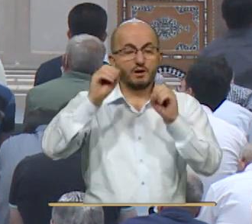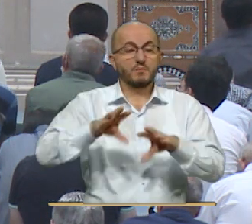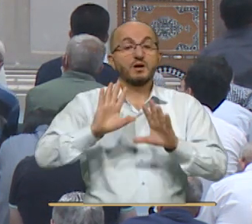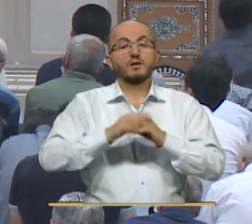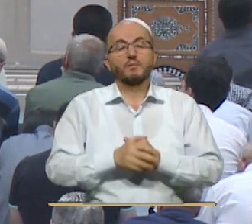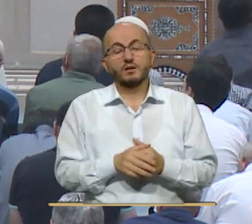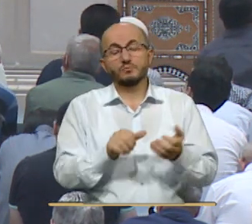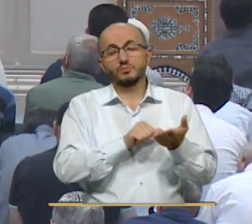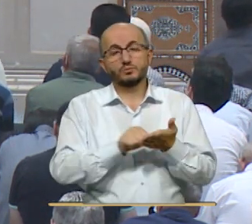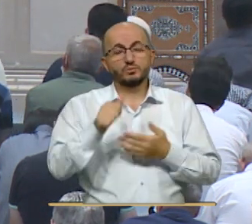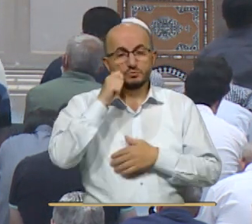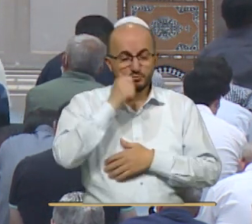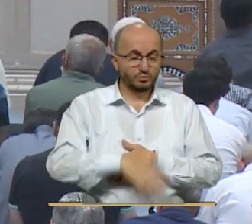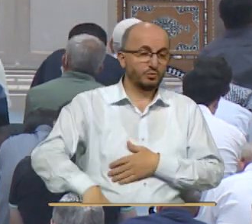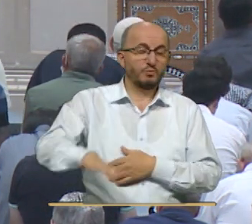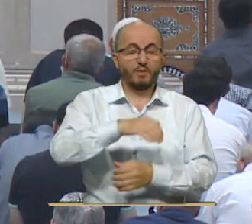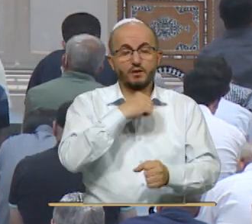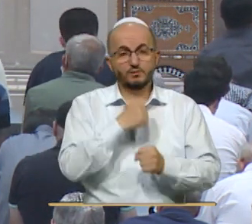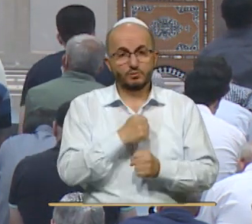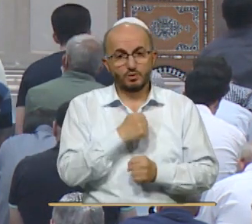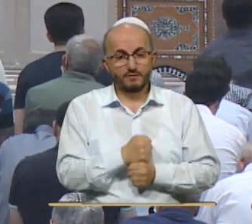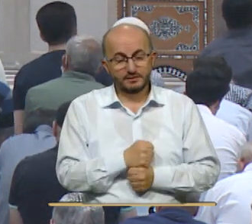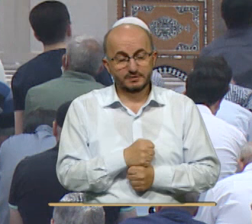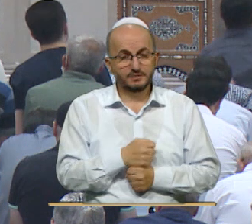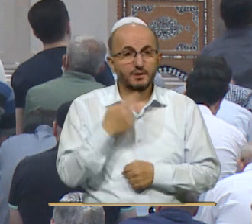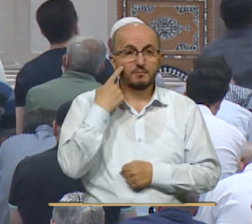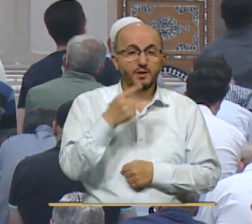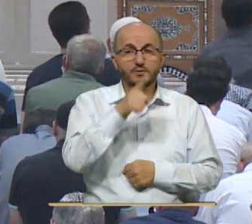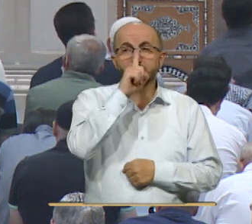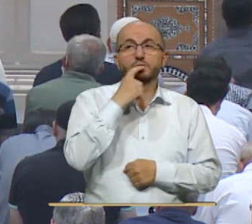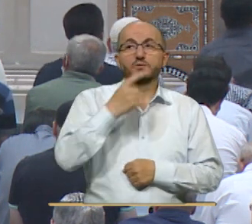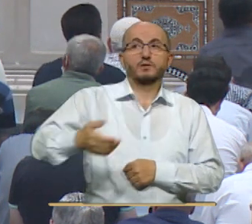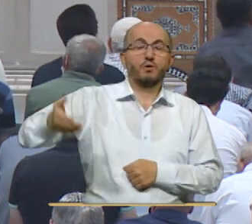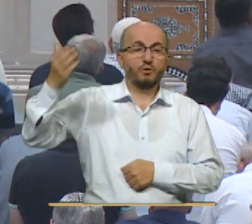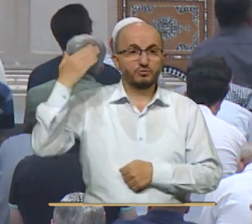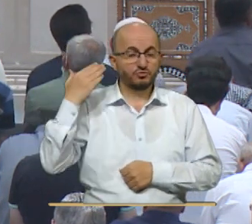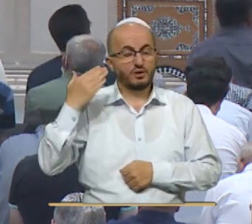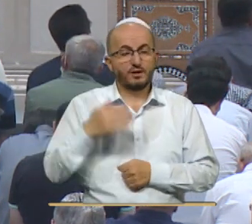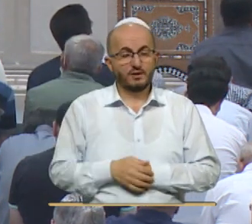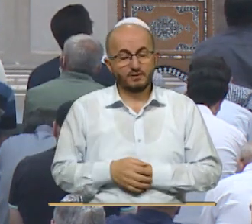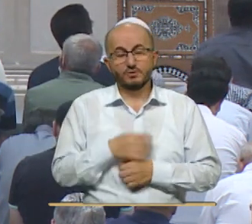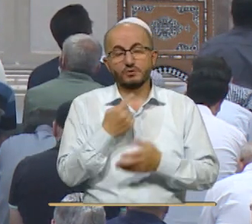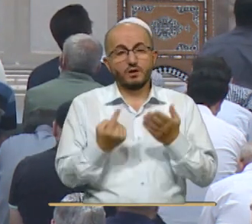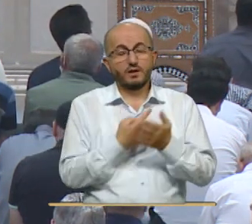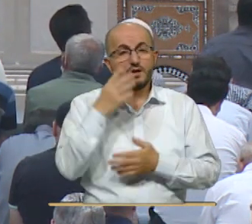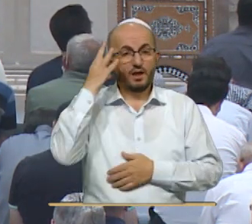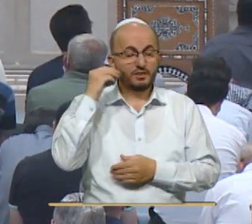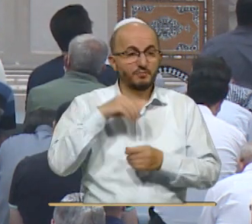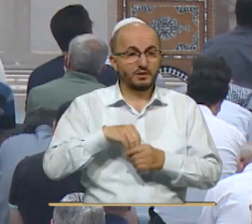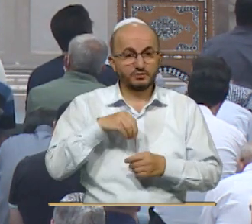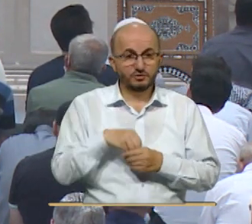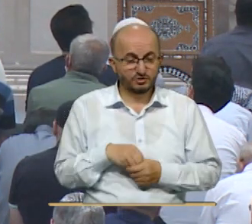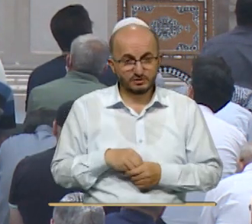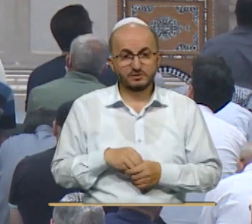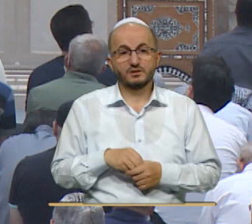Bu bütün Müslümanların görevidir. Bakınız bundan 100 sene önce, Kur'an'ı anlamak için